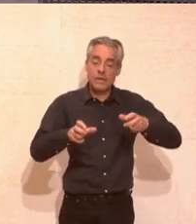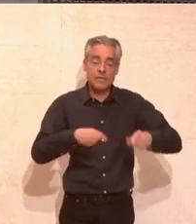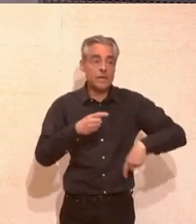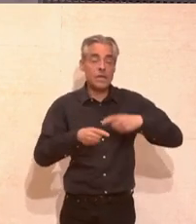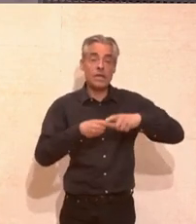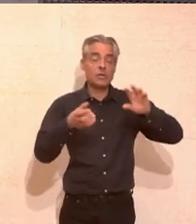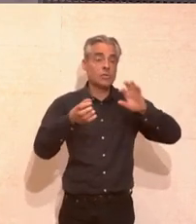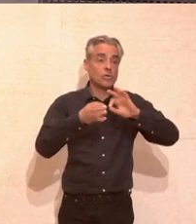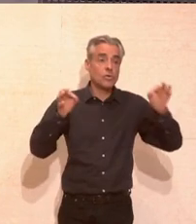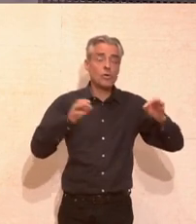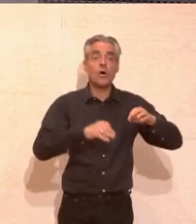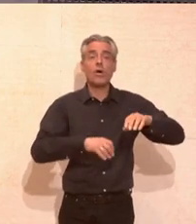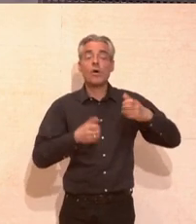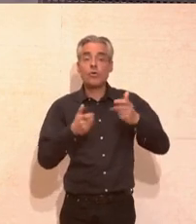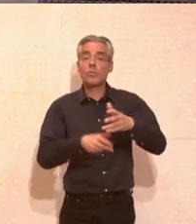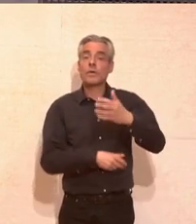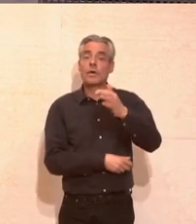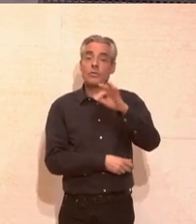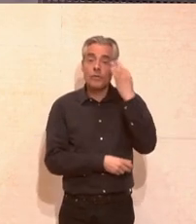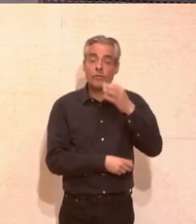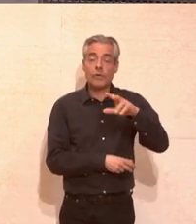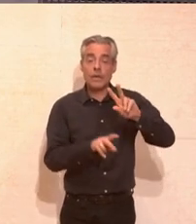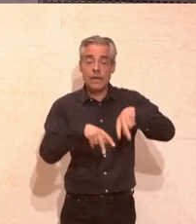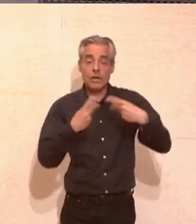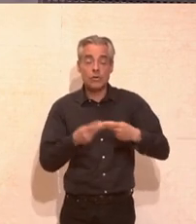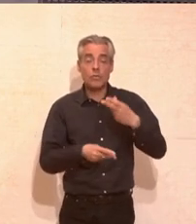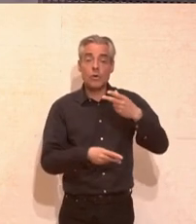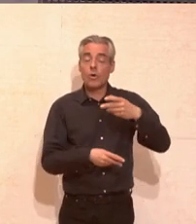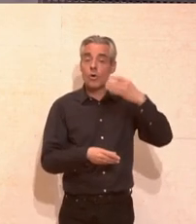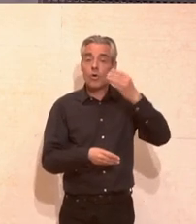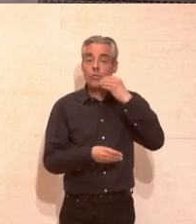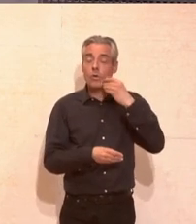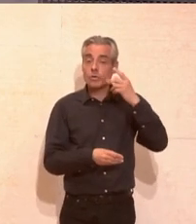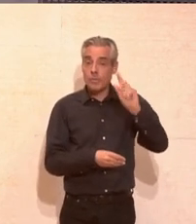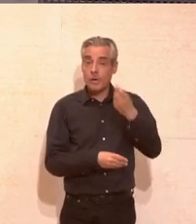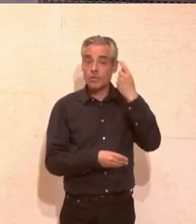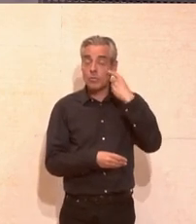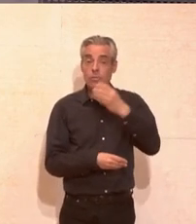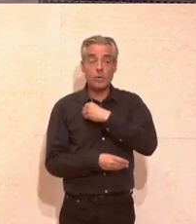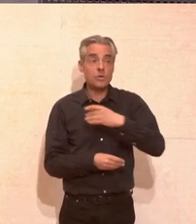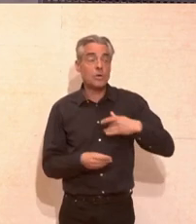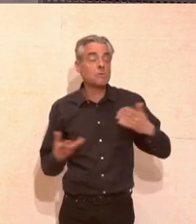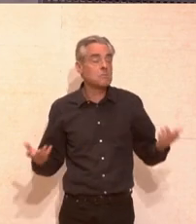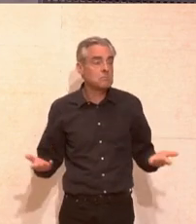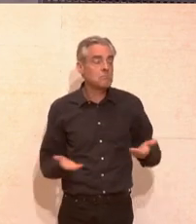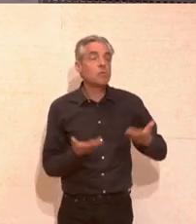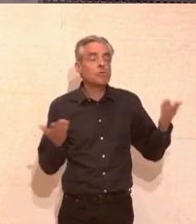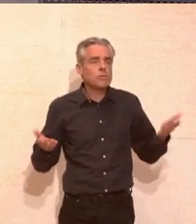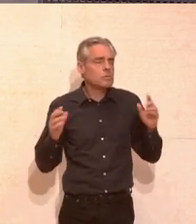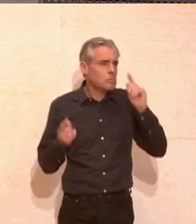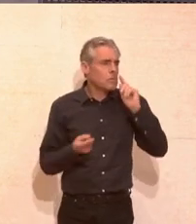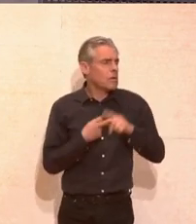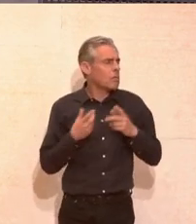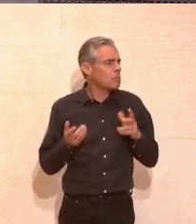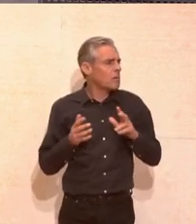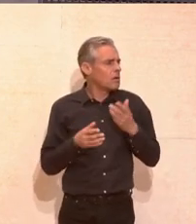pense que vous savez tous combien de fruits et légumes vous devez manger pour être en bonne santé. Je suis persuadée que si vous n'aviez pas entendu le topo de Sylvie, on aurait